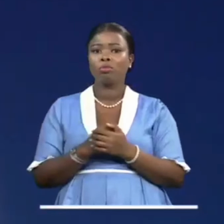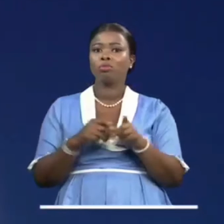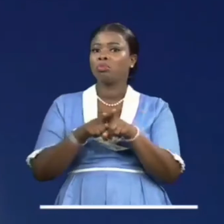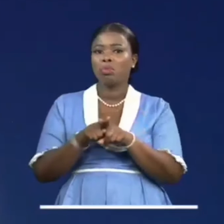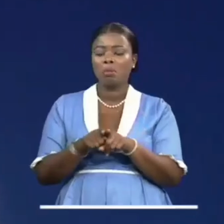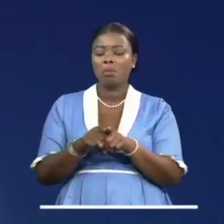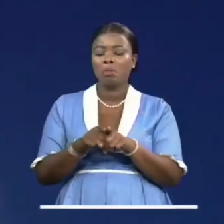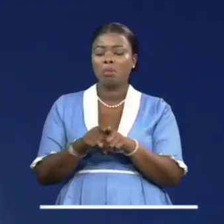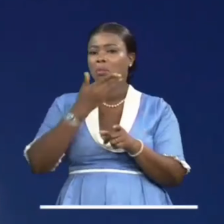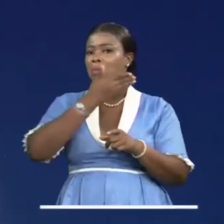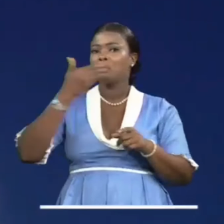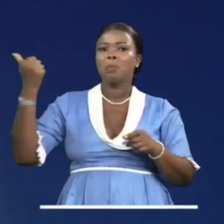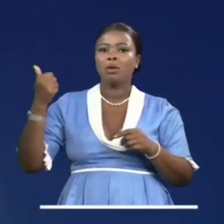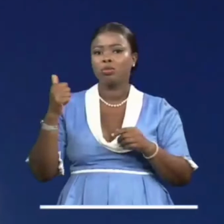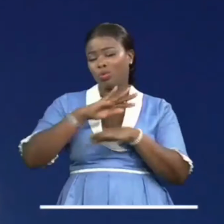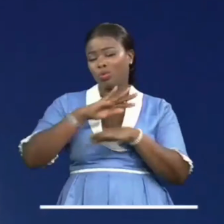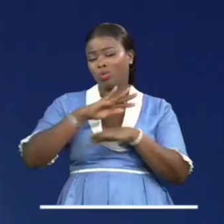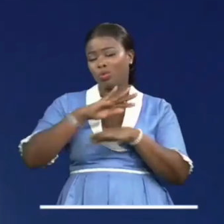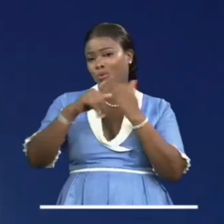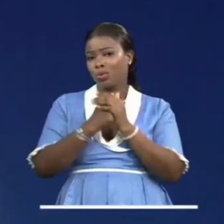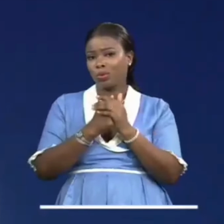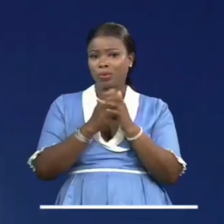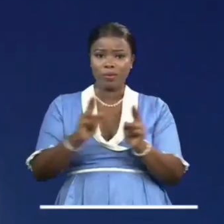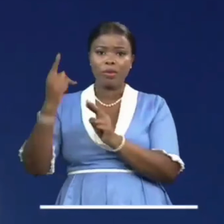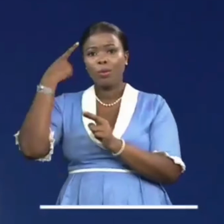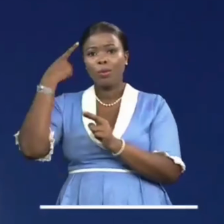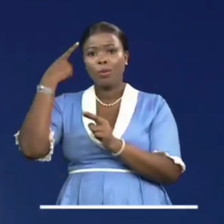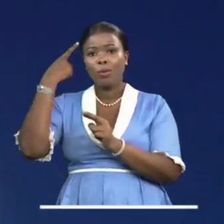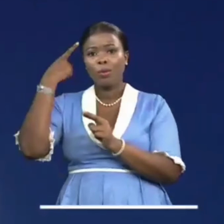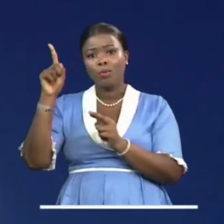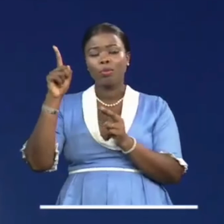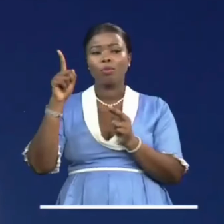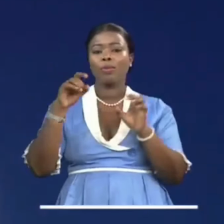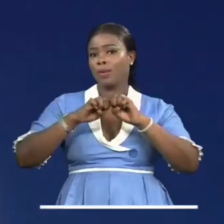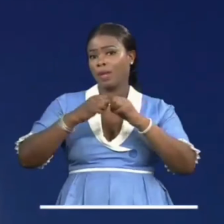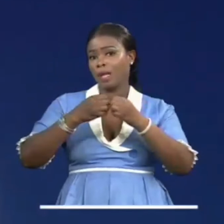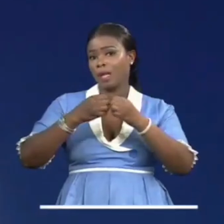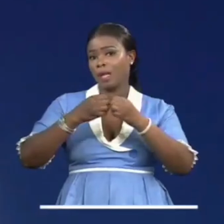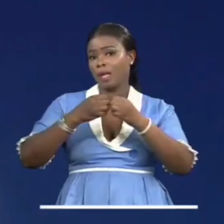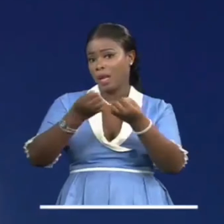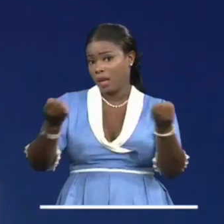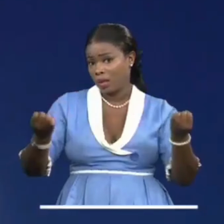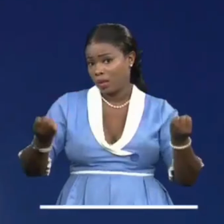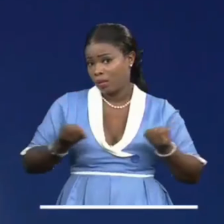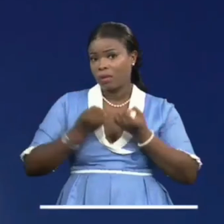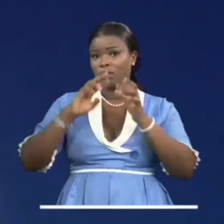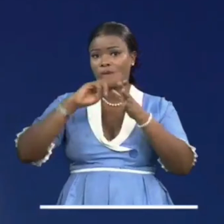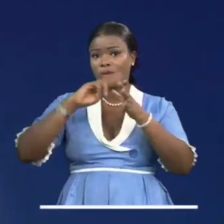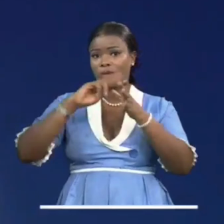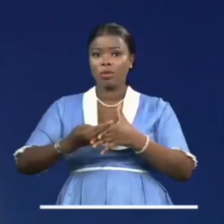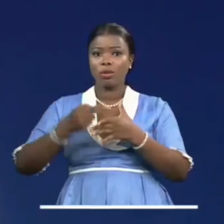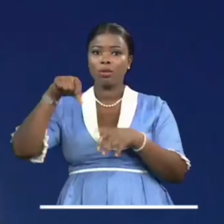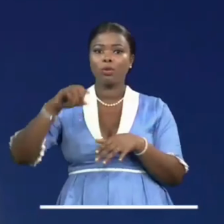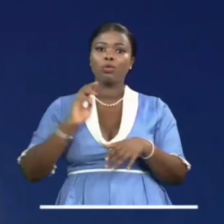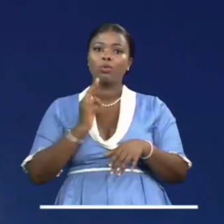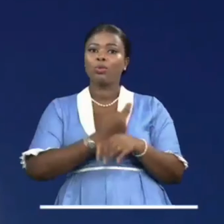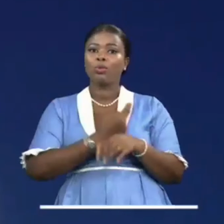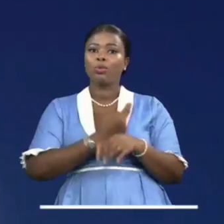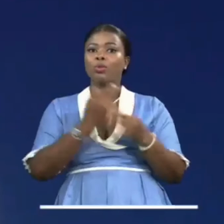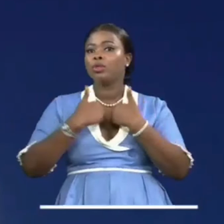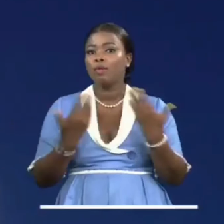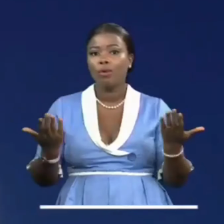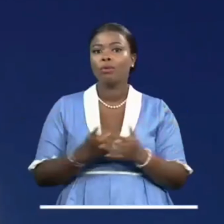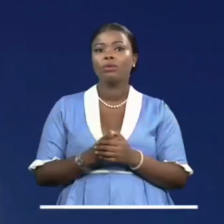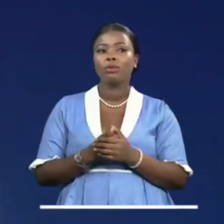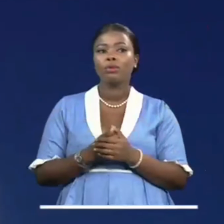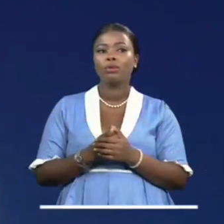régionale pour impulser toutes les réformes nécessaires pour consolider l'espace régional que nous avons en commun qui nous est si cher ce sont les